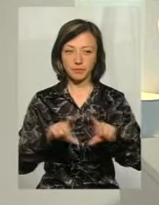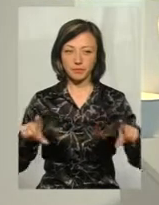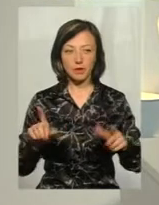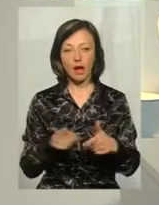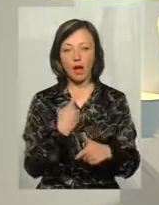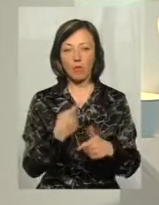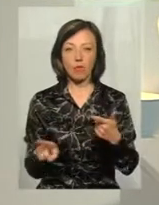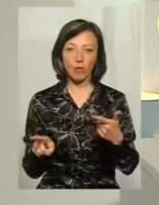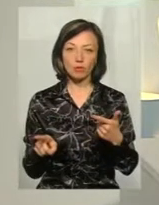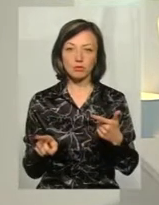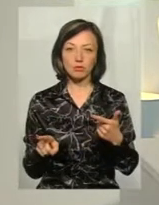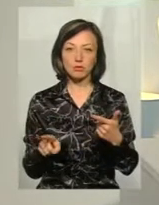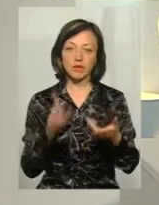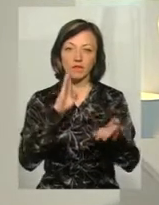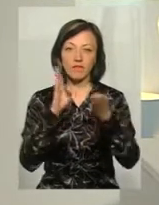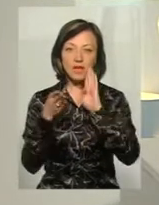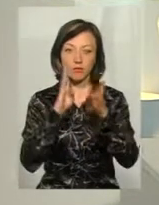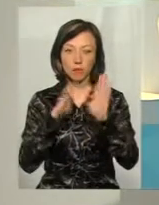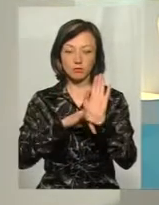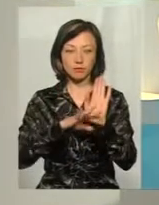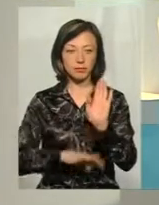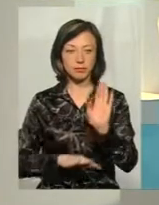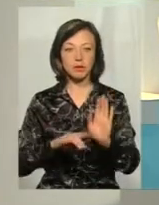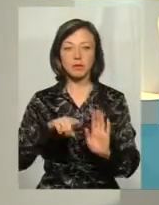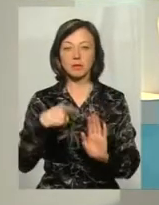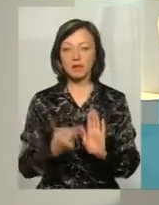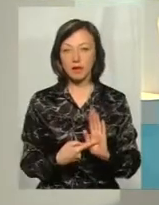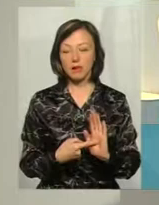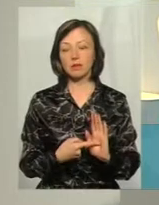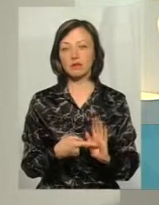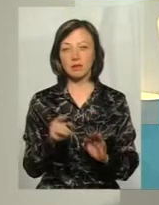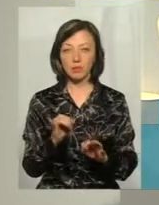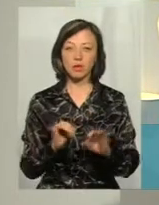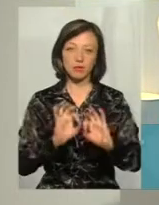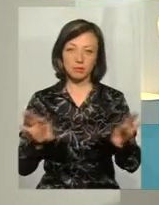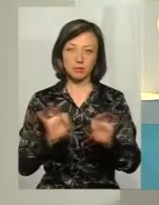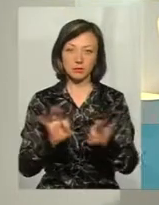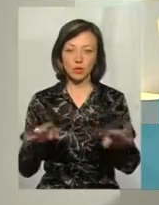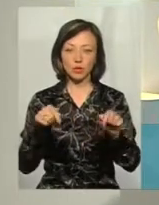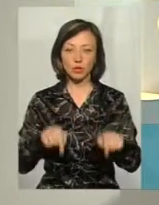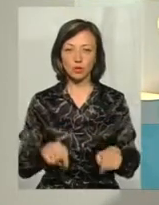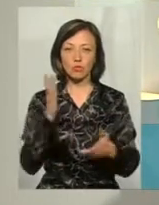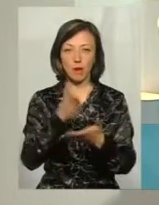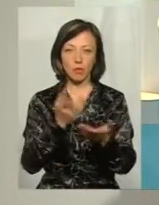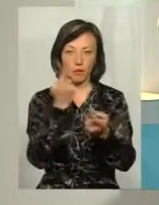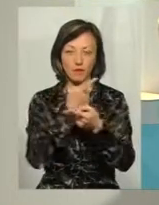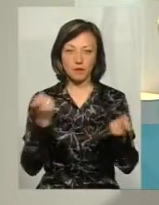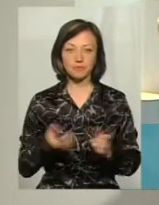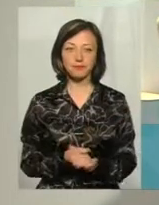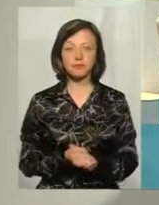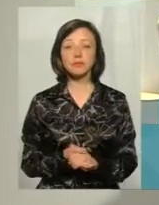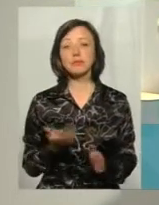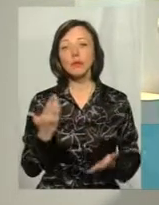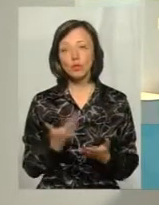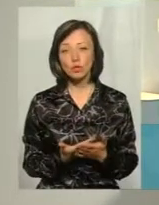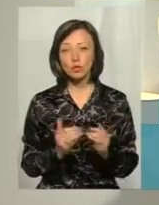у соцмережі Facebook. Ставте ваші питання у коментарях, ми озвучимо їх тут у прямому ефірі. Отож,